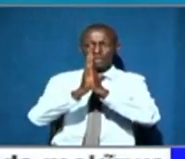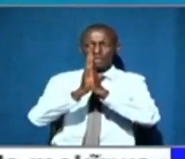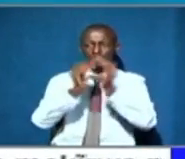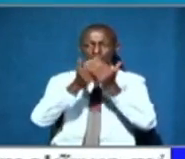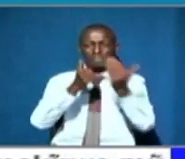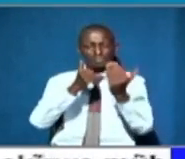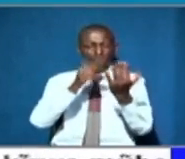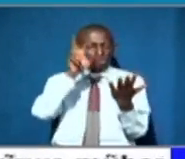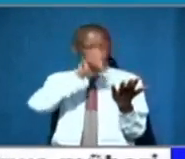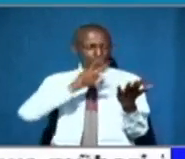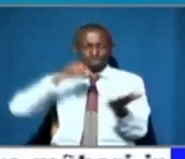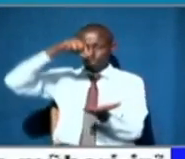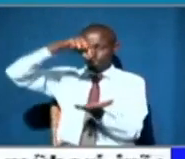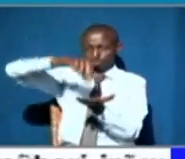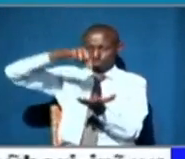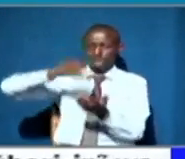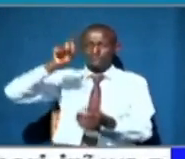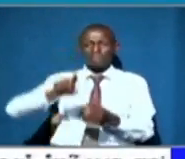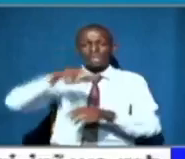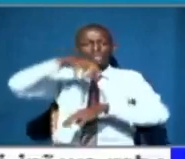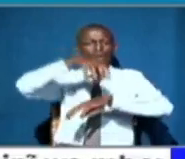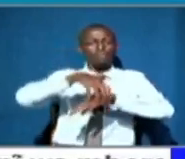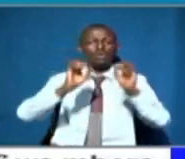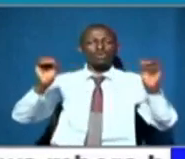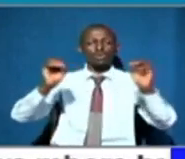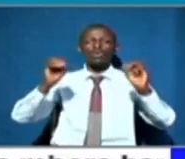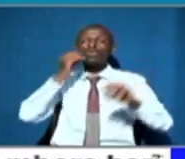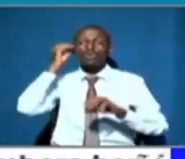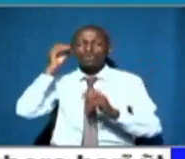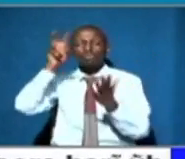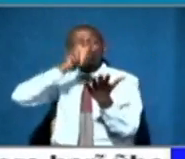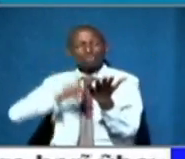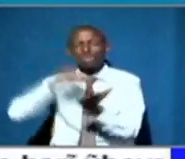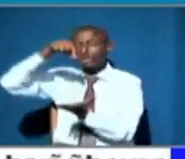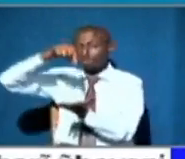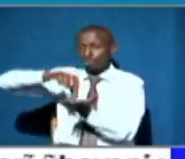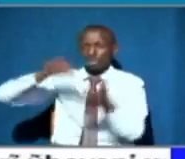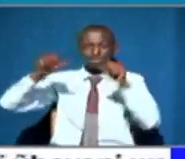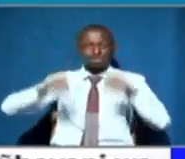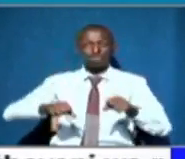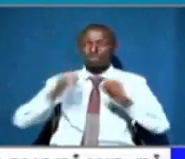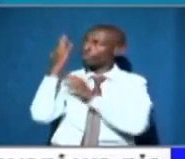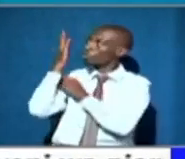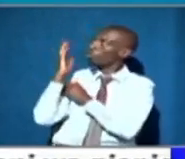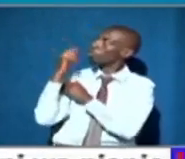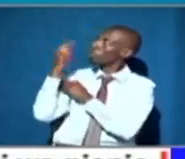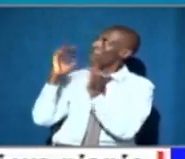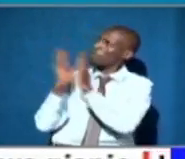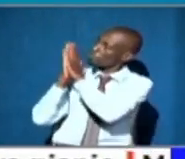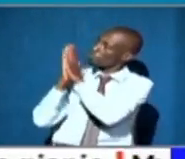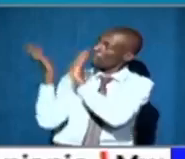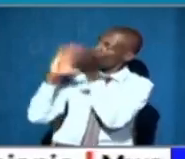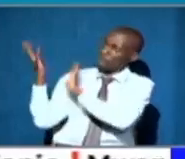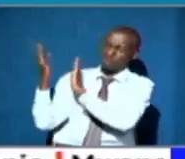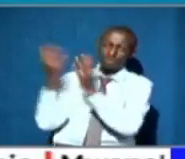Quran filas muthomere muthigitini no uthomere gwaku mucie agikorwo ni kumugweta ngai kana kumuhoya